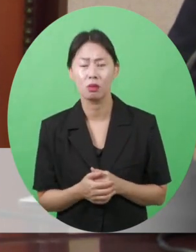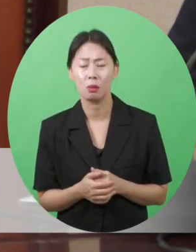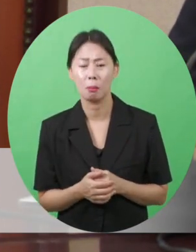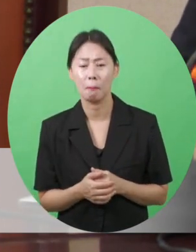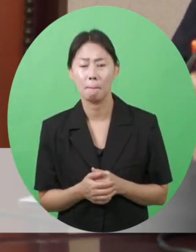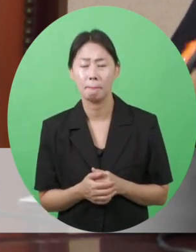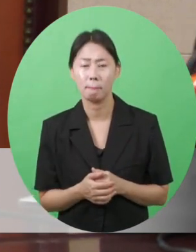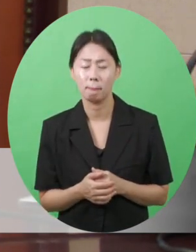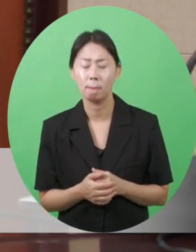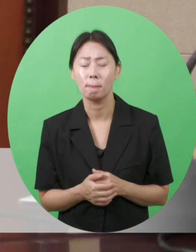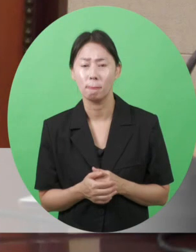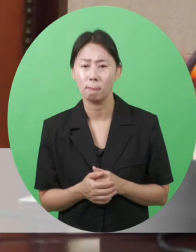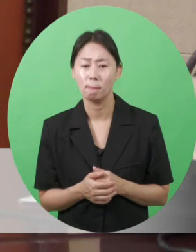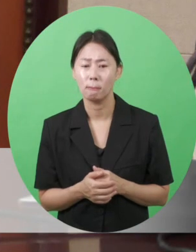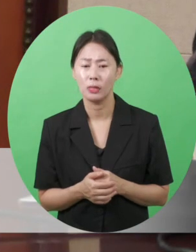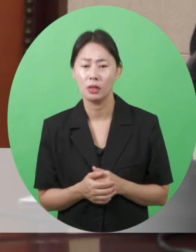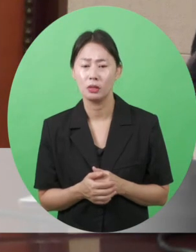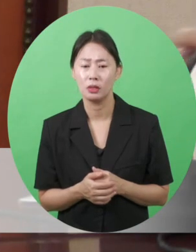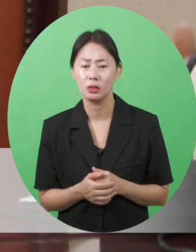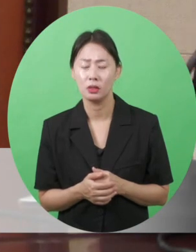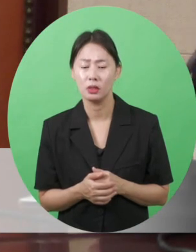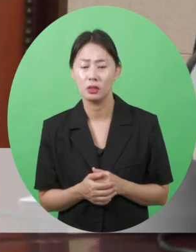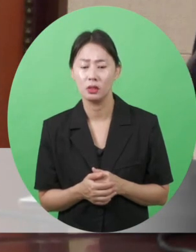하는 의견도 있었습니다만은